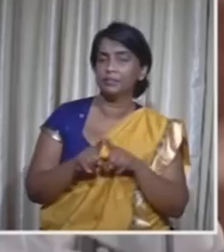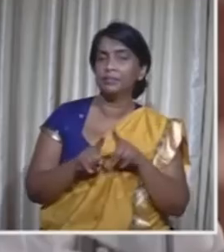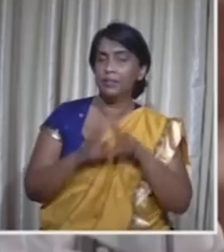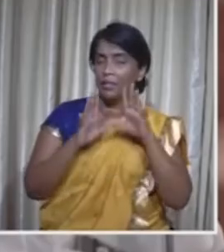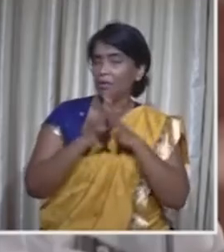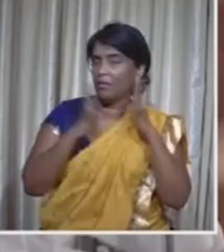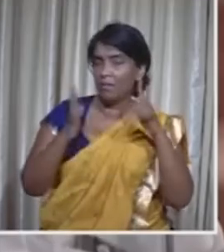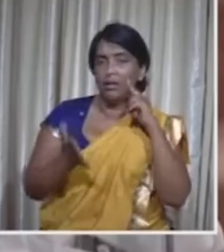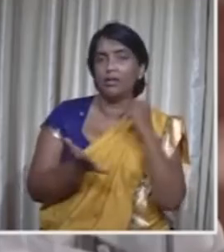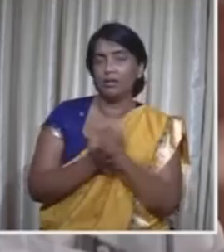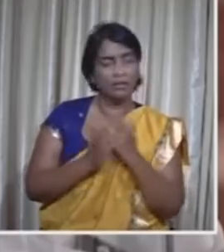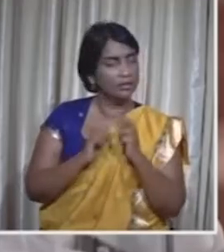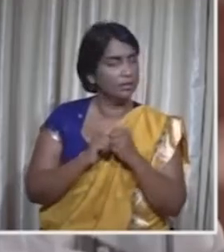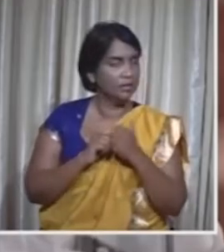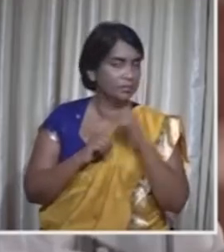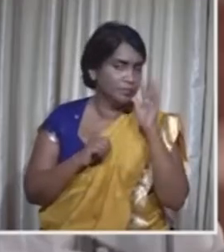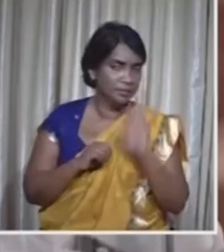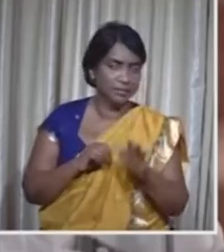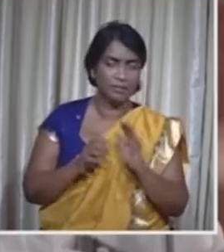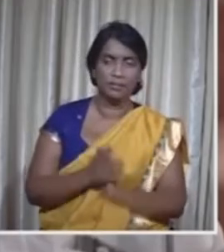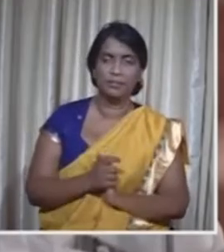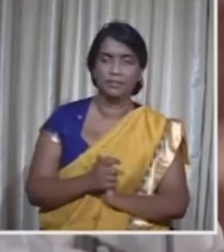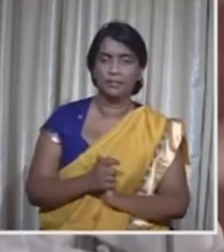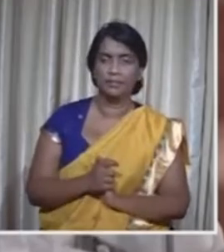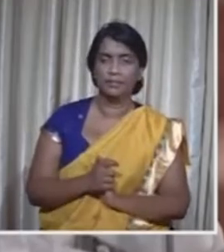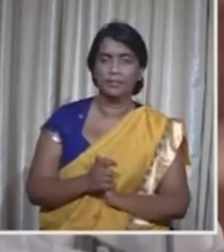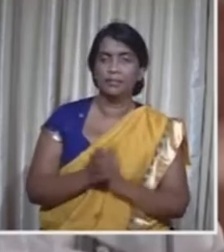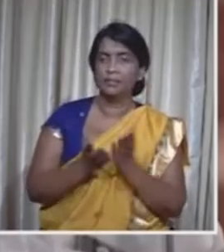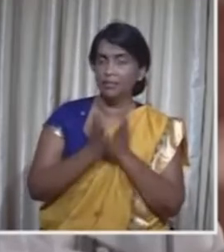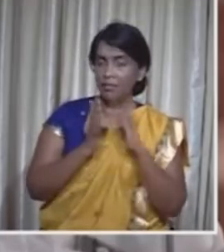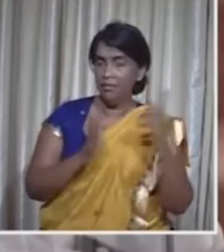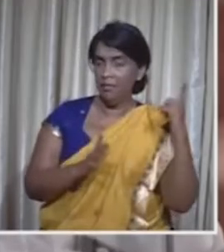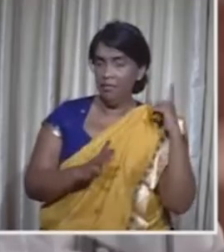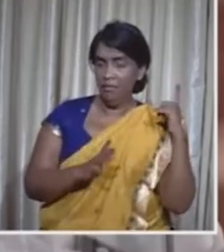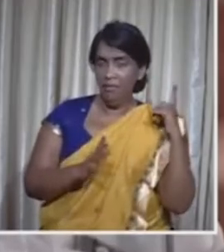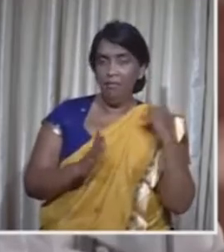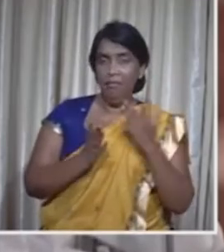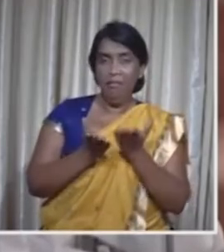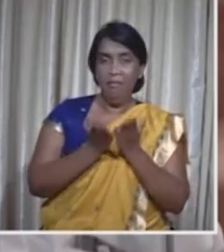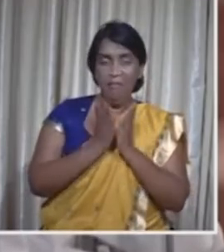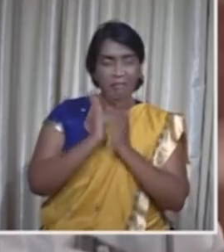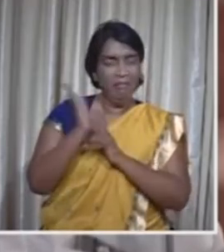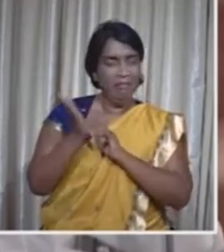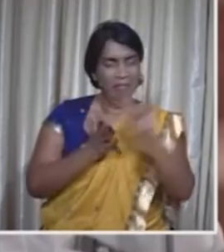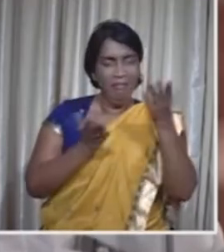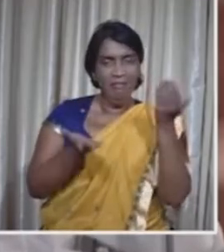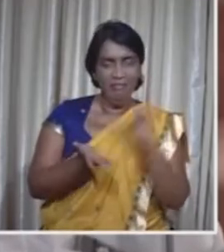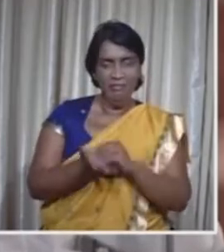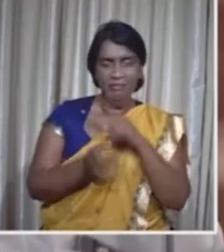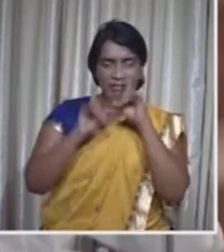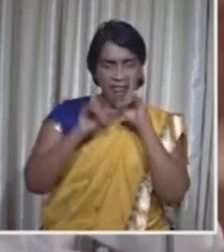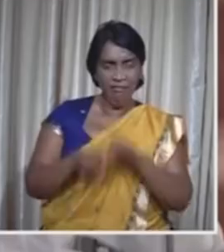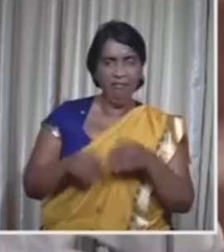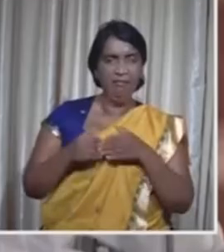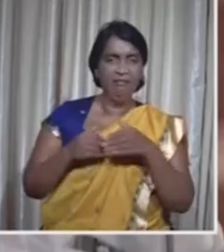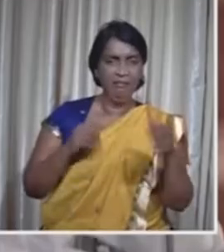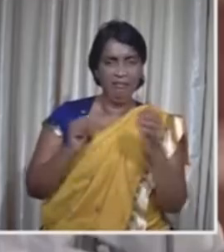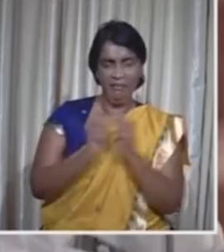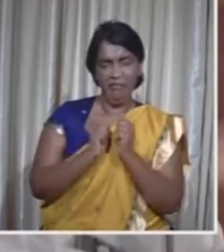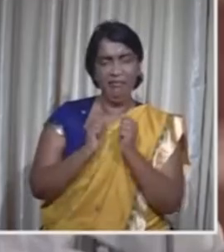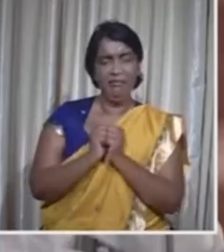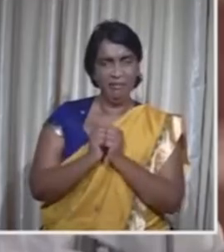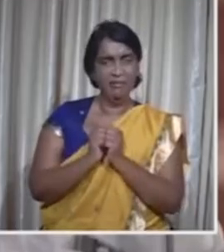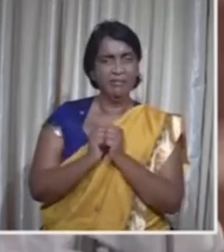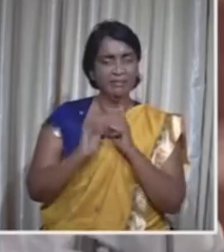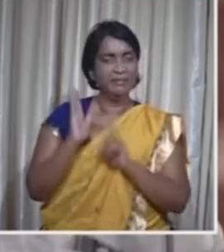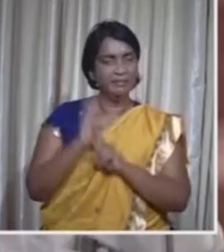பொருளாதார தடையை சந்தித்தவர்கள் தமிழர்கள். அந்த காலங்களிலெல்லாம் பரீட்சைகளை நடாத்துவதற்காக புல்ஸ்கா பேப்பரிலே பரீட்சை வினாத்தாள்களை அடித்து